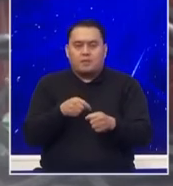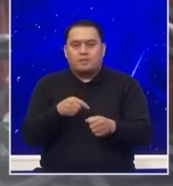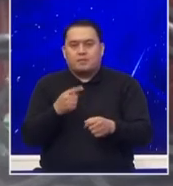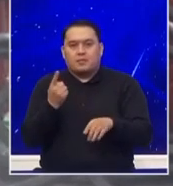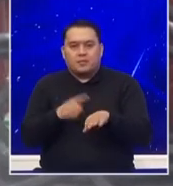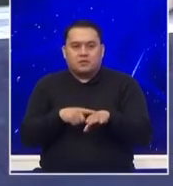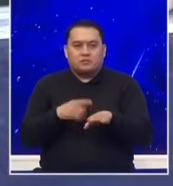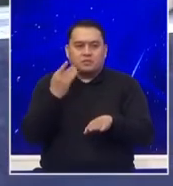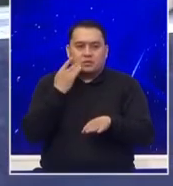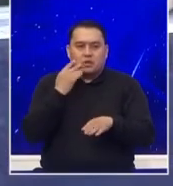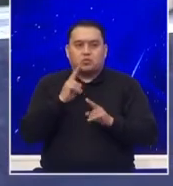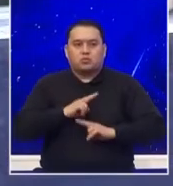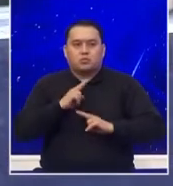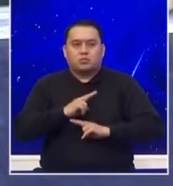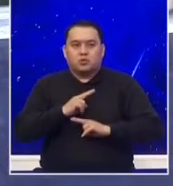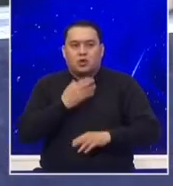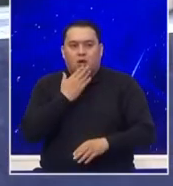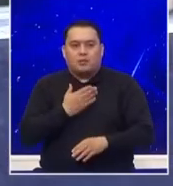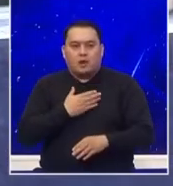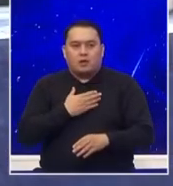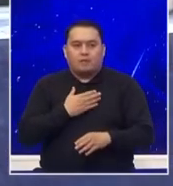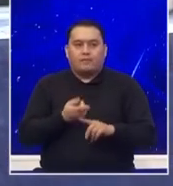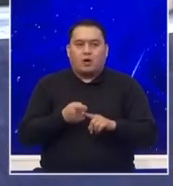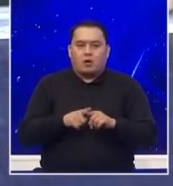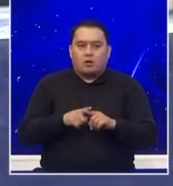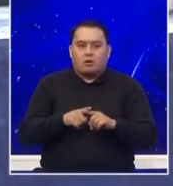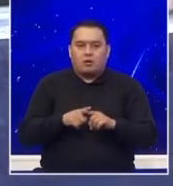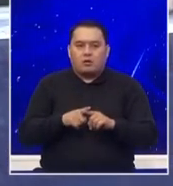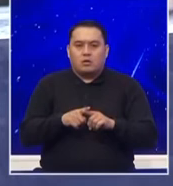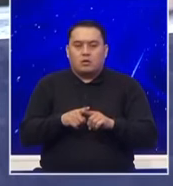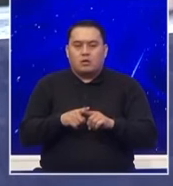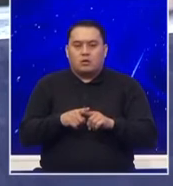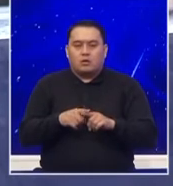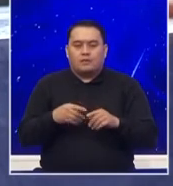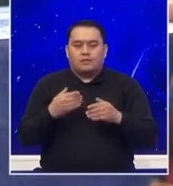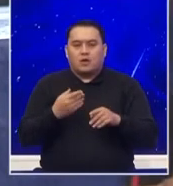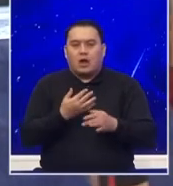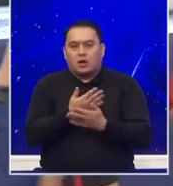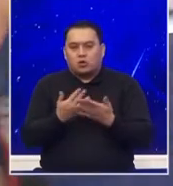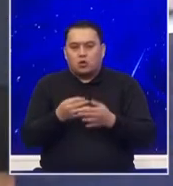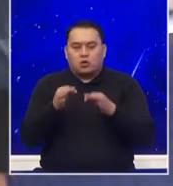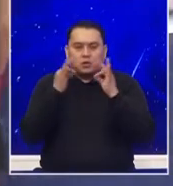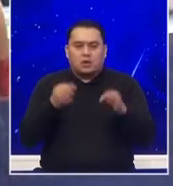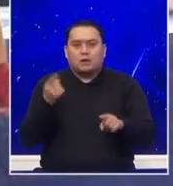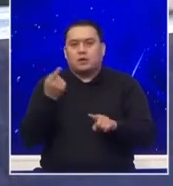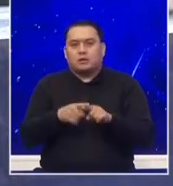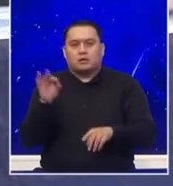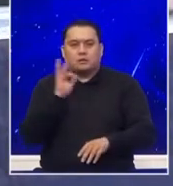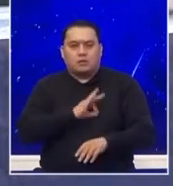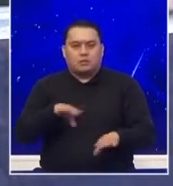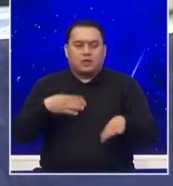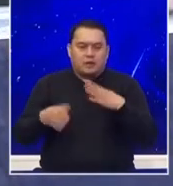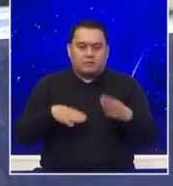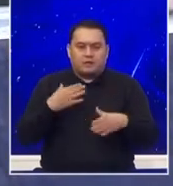жұмыс істеймін. Ең сүйікті ударларым ол корпустан ұру болатын. Сол корпусты көбірек атарап өтетіп